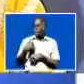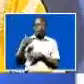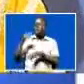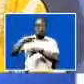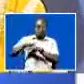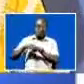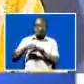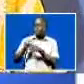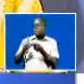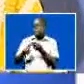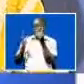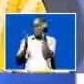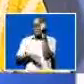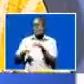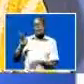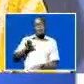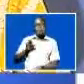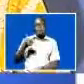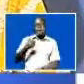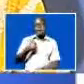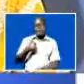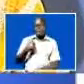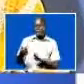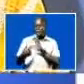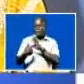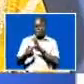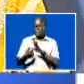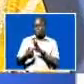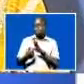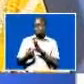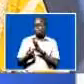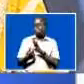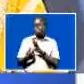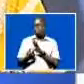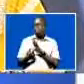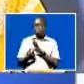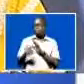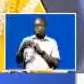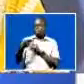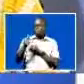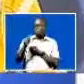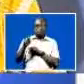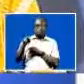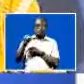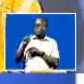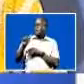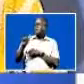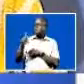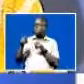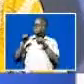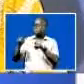na wanawake sumu. Tukichukulia mfano wa Ana. Ana alikejeliwa sana na kina